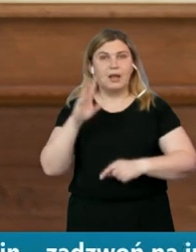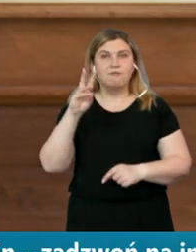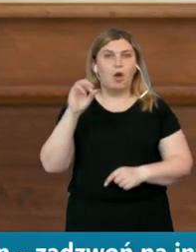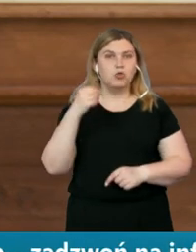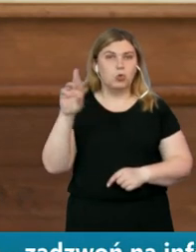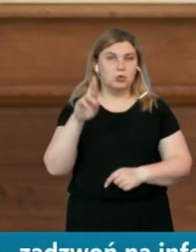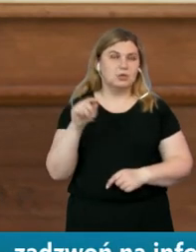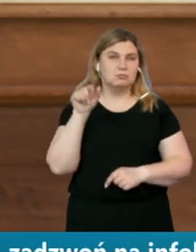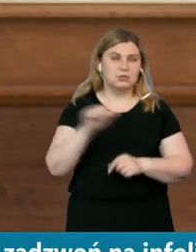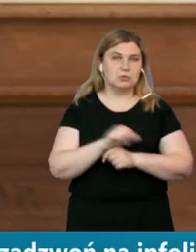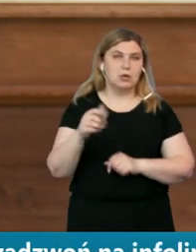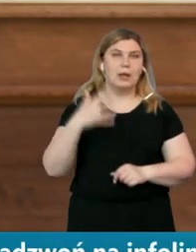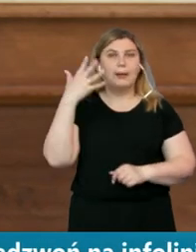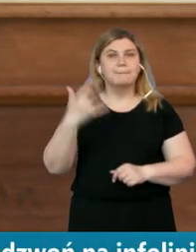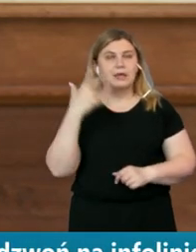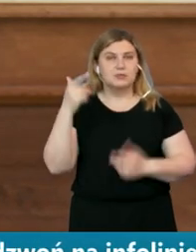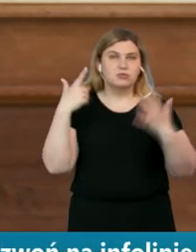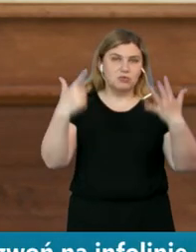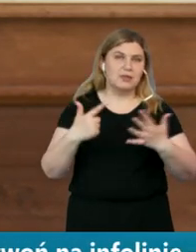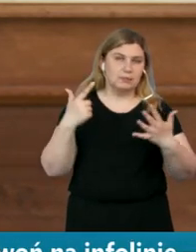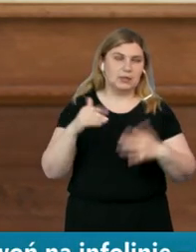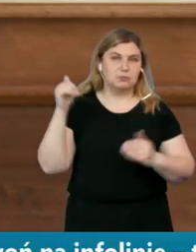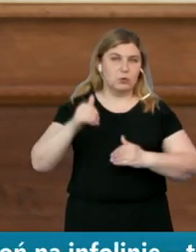jest kwestia 5-7 lat, gdy się pojawią